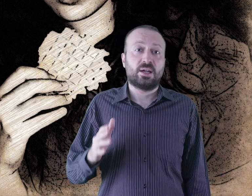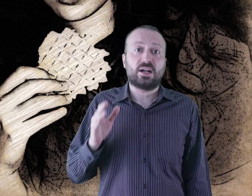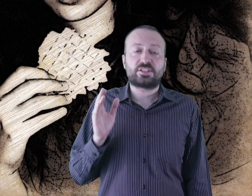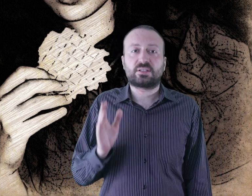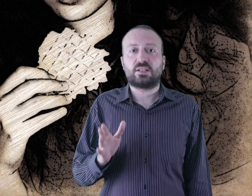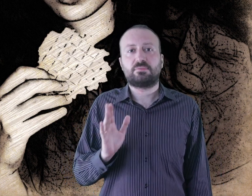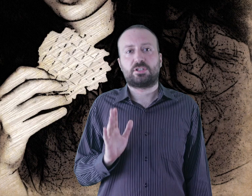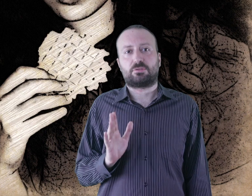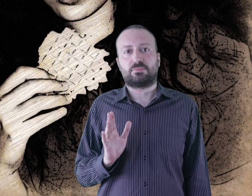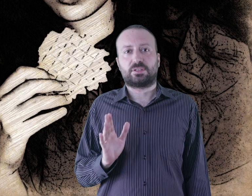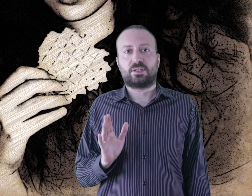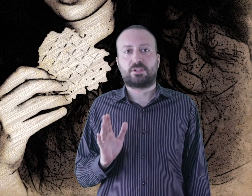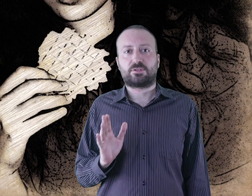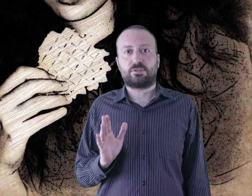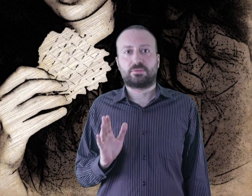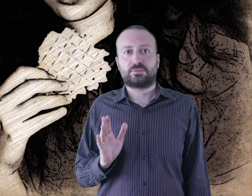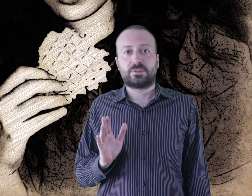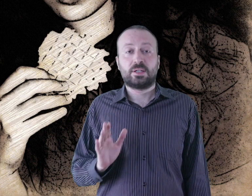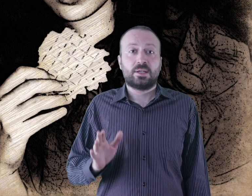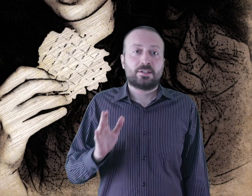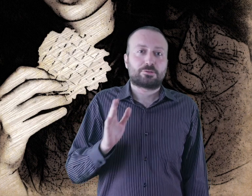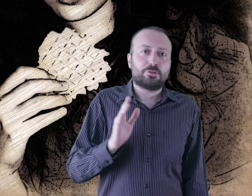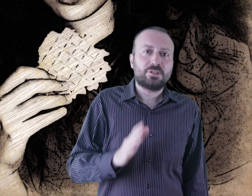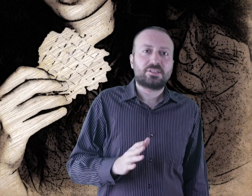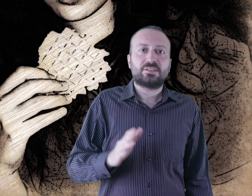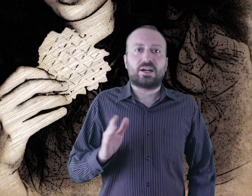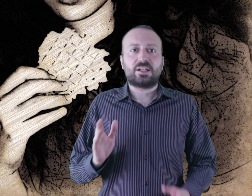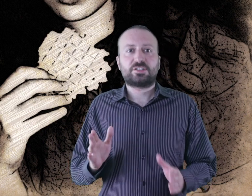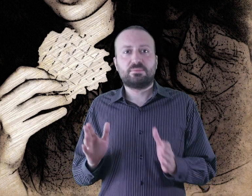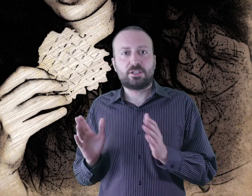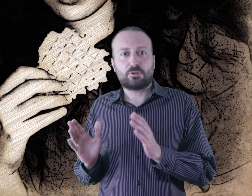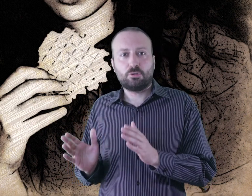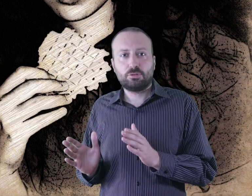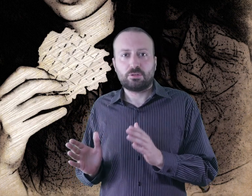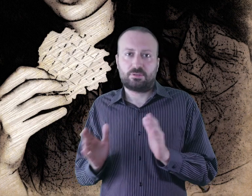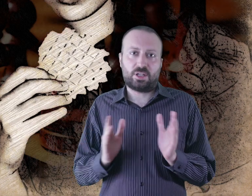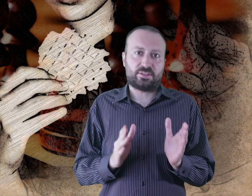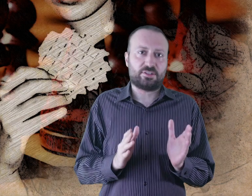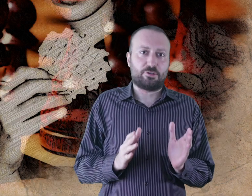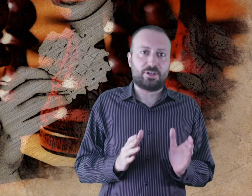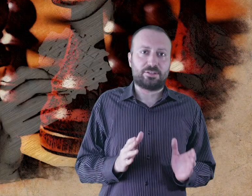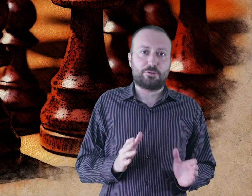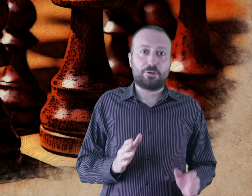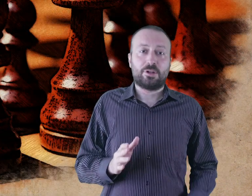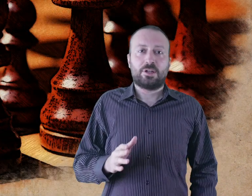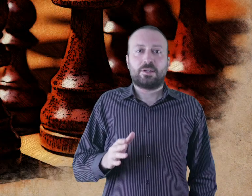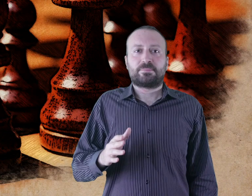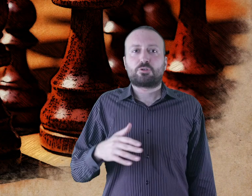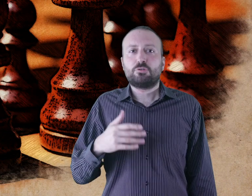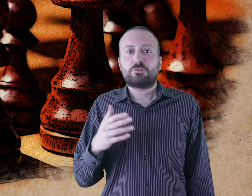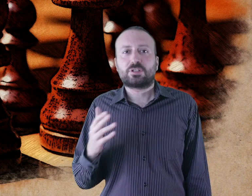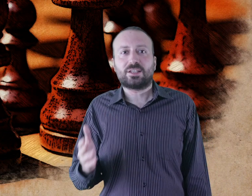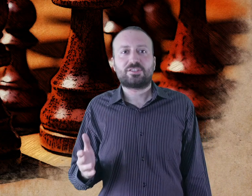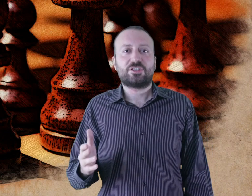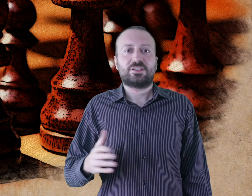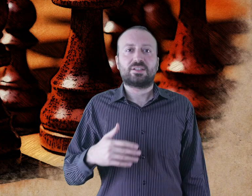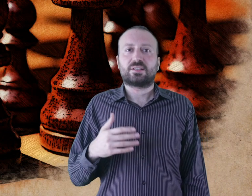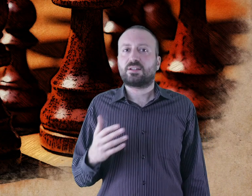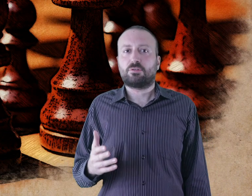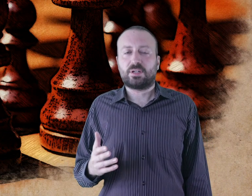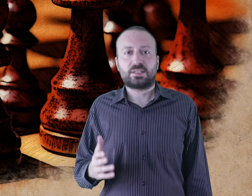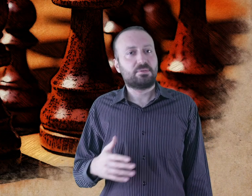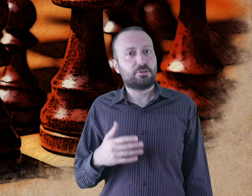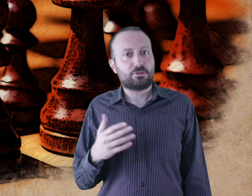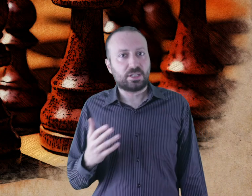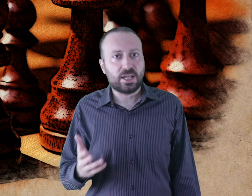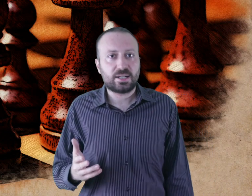tesadüfle açıklanamayacak olmasını amaçlıyor. Sonrasında araştırmaları onu satranca yönlendiriyor. Çünkü sanatçı ya da